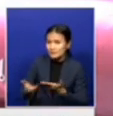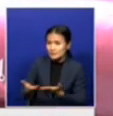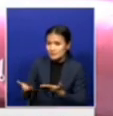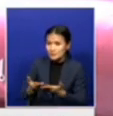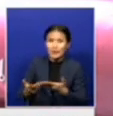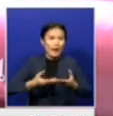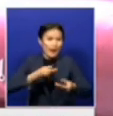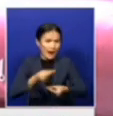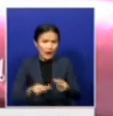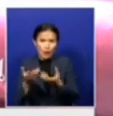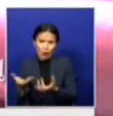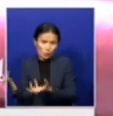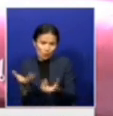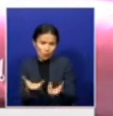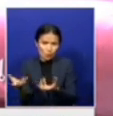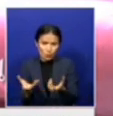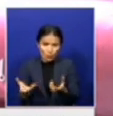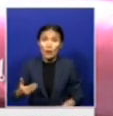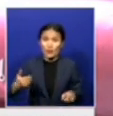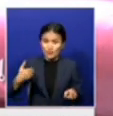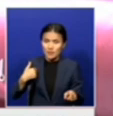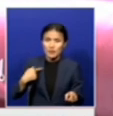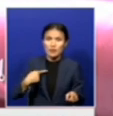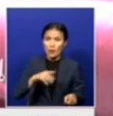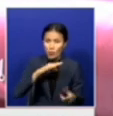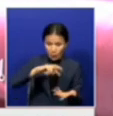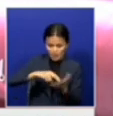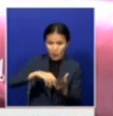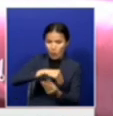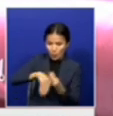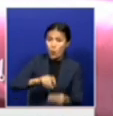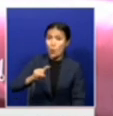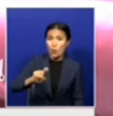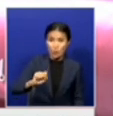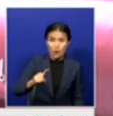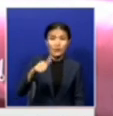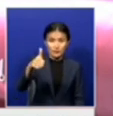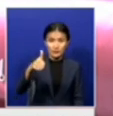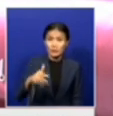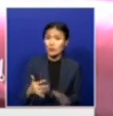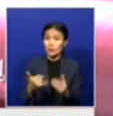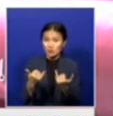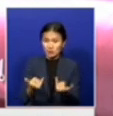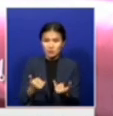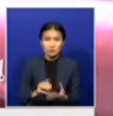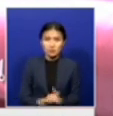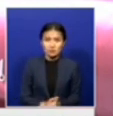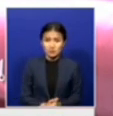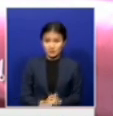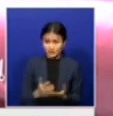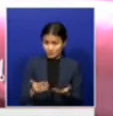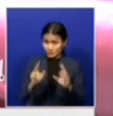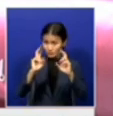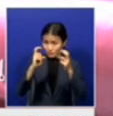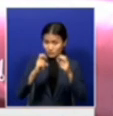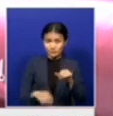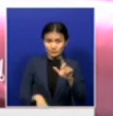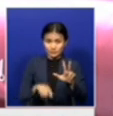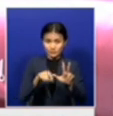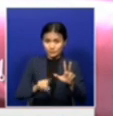านฟื้นฟูเศรษฐกิจและสังคมซึ่งอยู่ในข้อ3ของบัญชีแนบท้ายพระราชกำหนดตั้งแต่ข้อ 3.1 ไปจนกระทั่งถึง